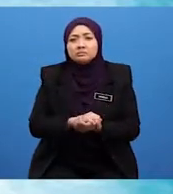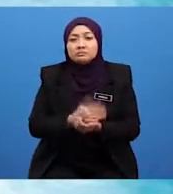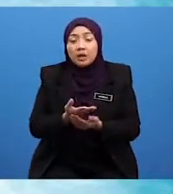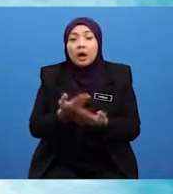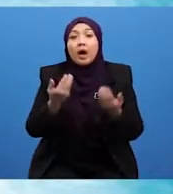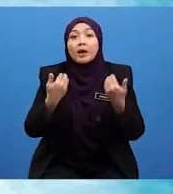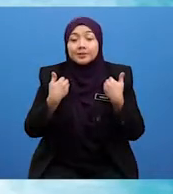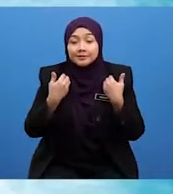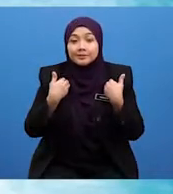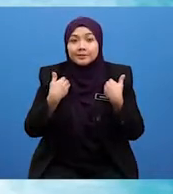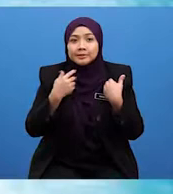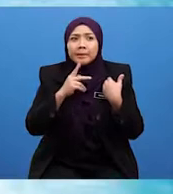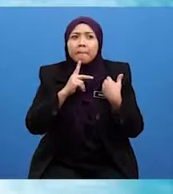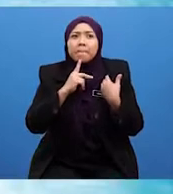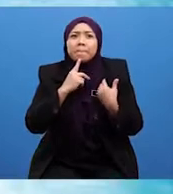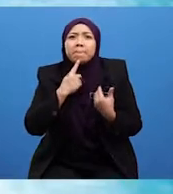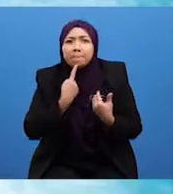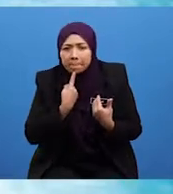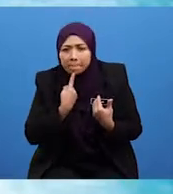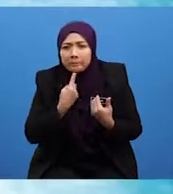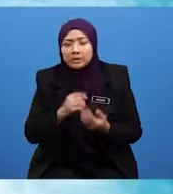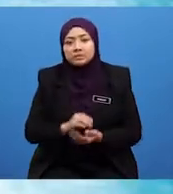ini mempunyai rasa pahit.